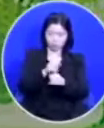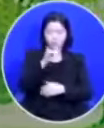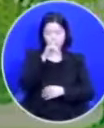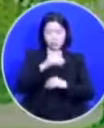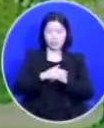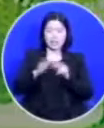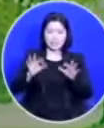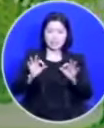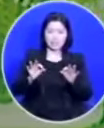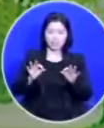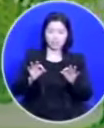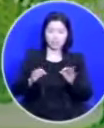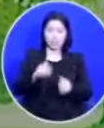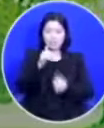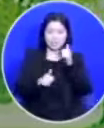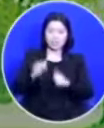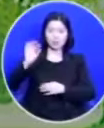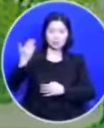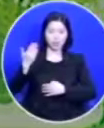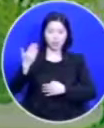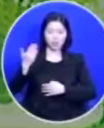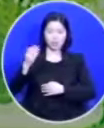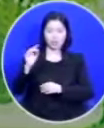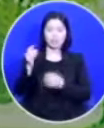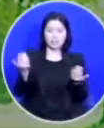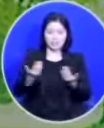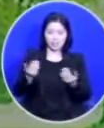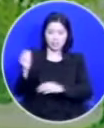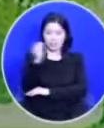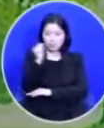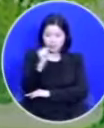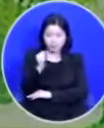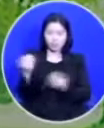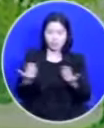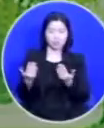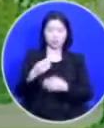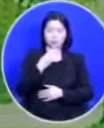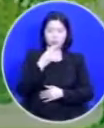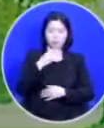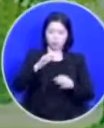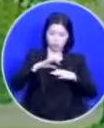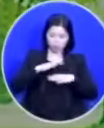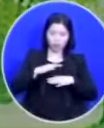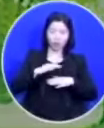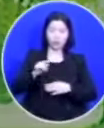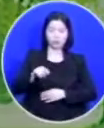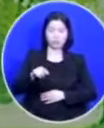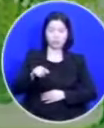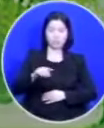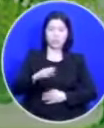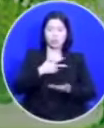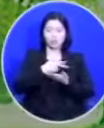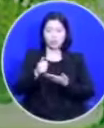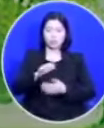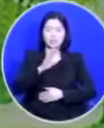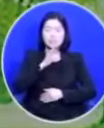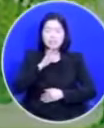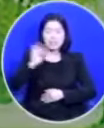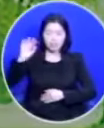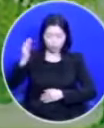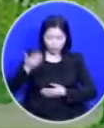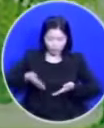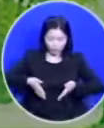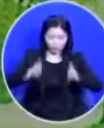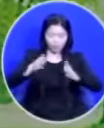이제는 시험 될 일 마음 흔들릴 도 없습니다 놀라운 것은 주님이 진짜 되는 길